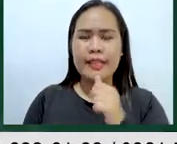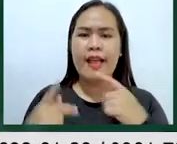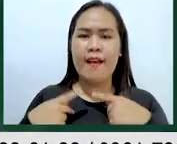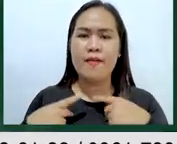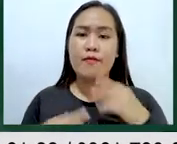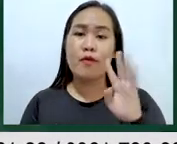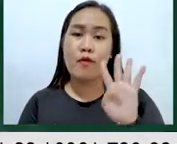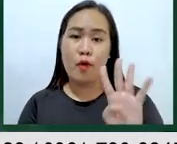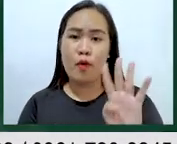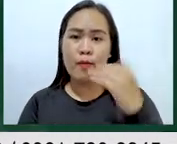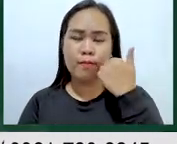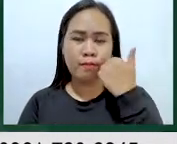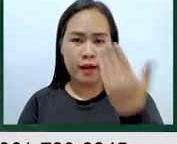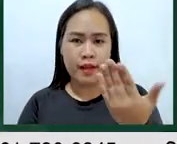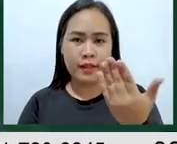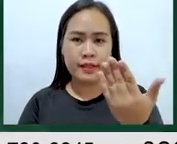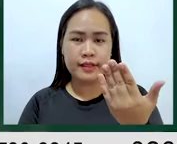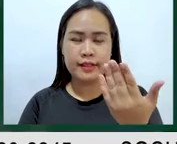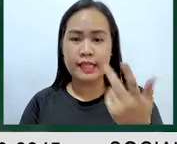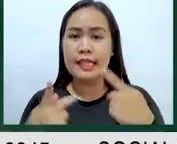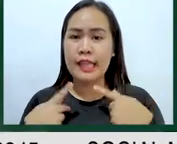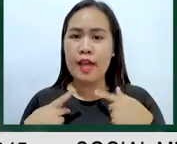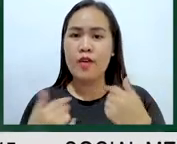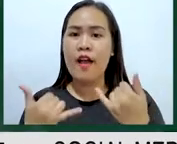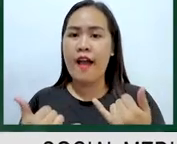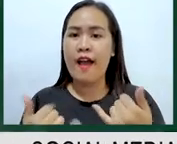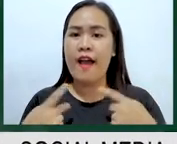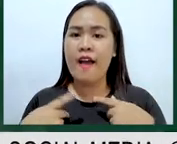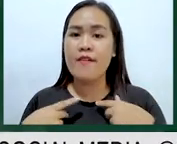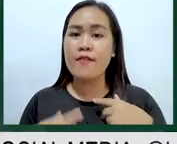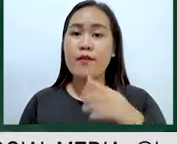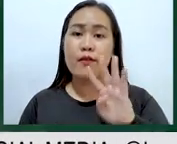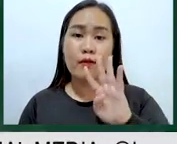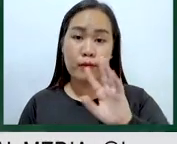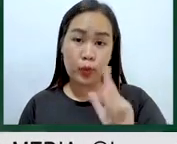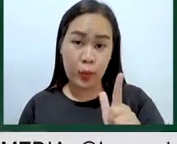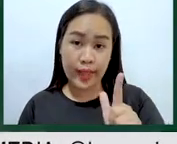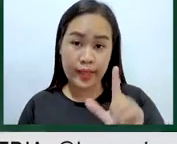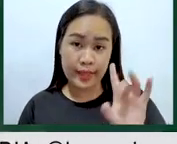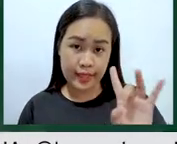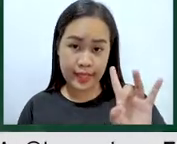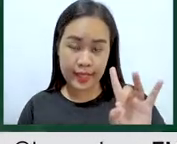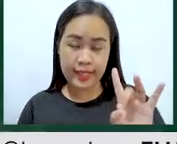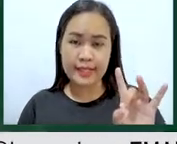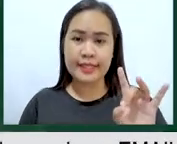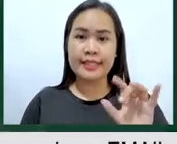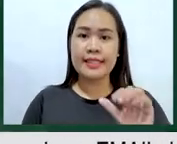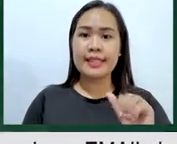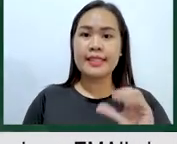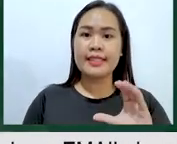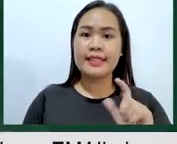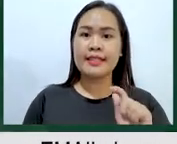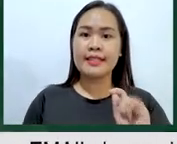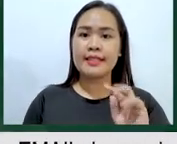no, yung mga cases, no, dito sa ating barangay. We still have 4 deaths